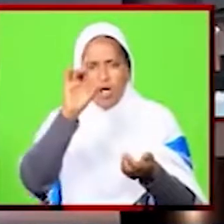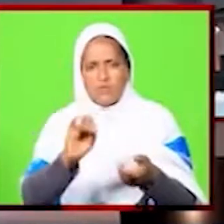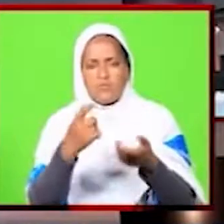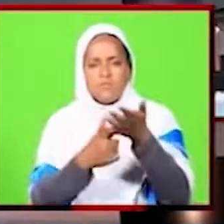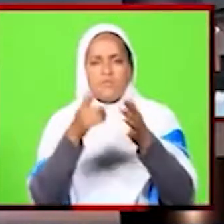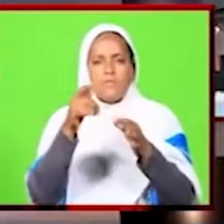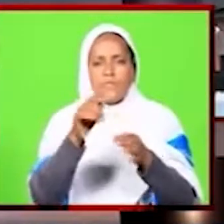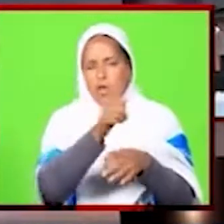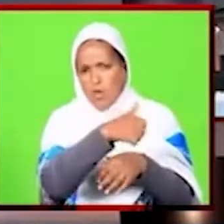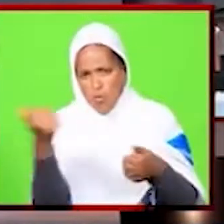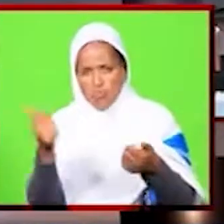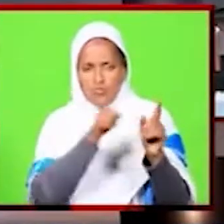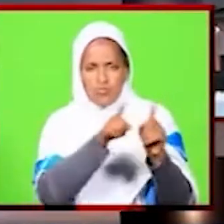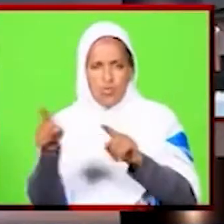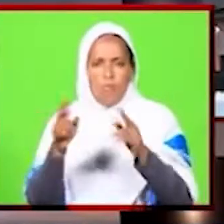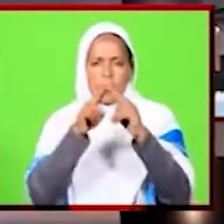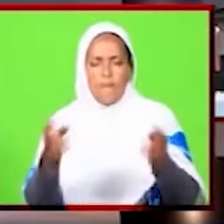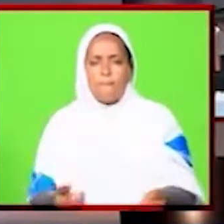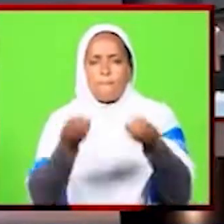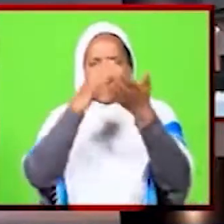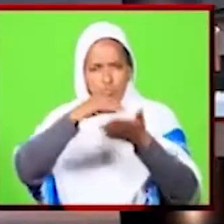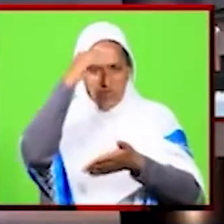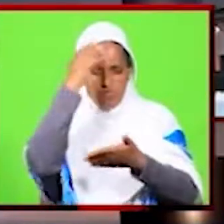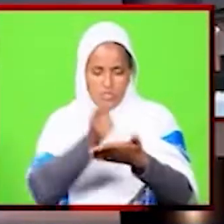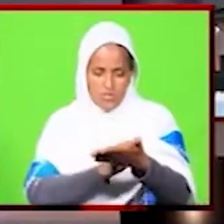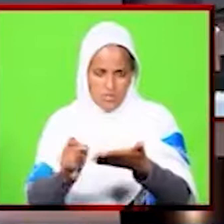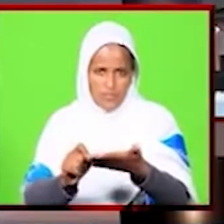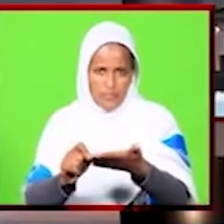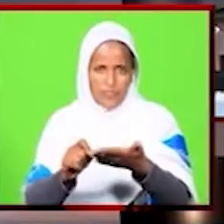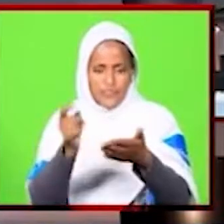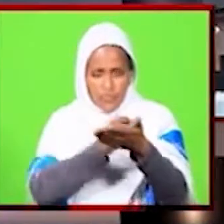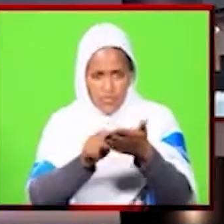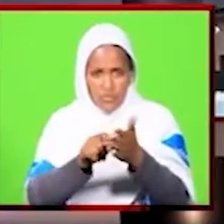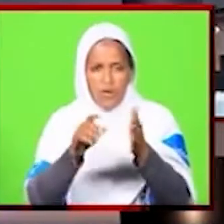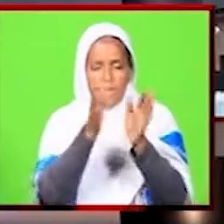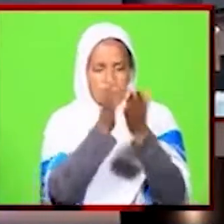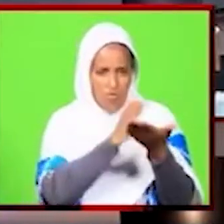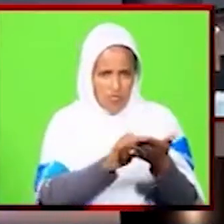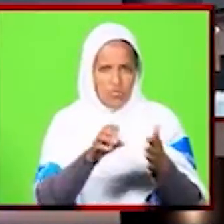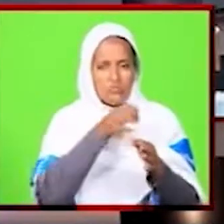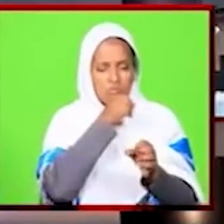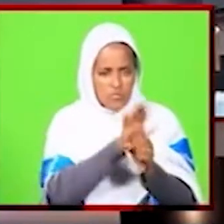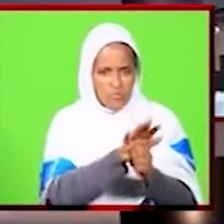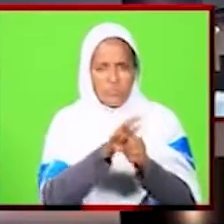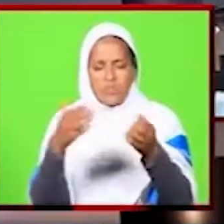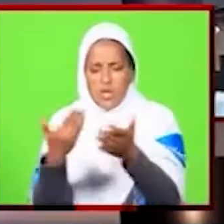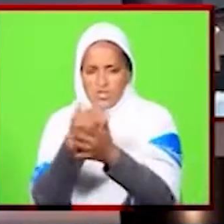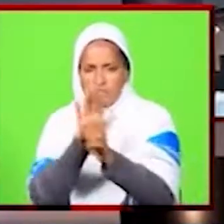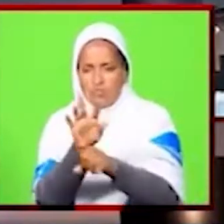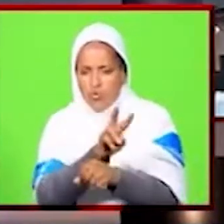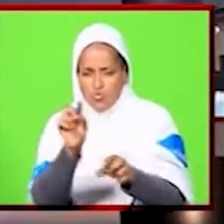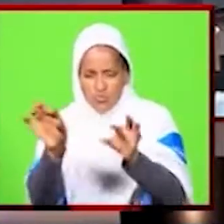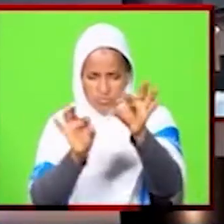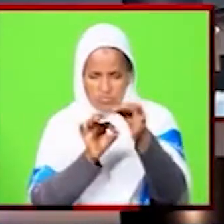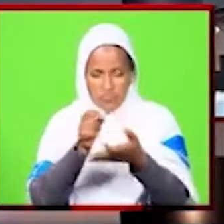ፖሊካርፐስ፣ እነ ቅዱስ ቀሌምንጦስ ዘሮምና ሌሎቹ በጣም ብዙ ትምህርቶችን ጽፈዋል። ሲጽፉ ከመጽሐፍ ቅዱስ ከወንጌልም ከኦሪትም